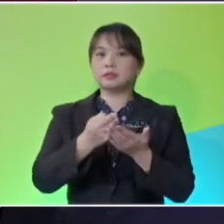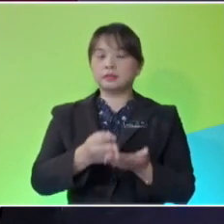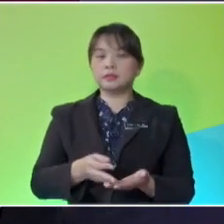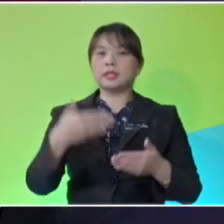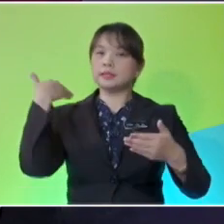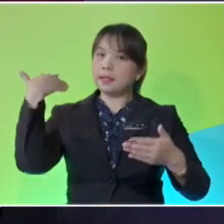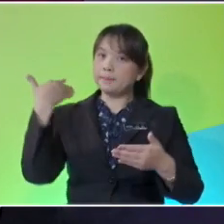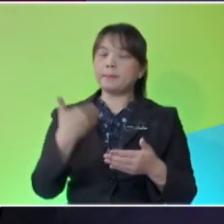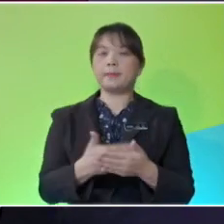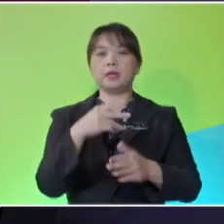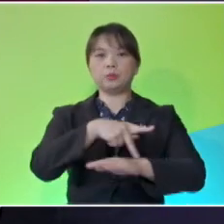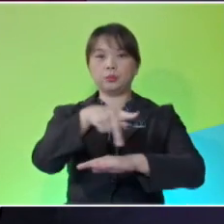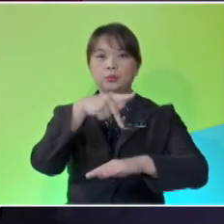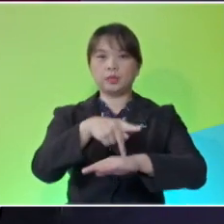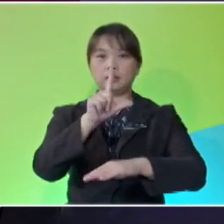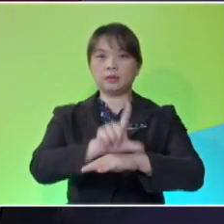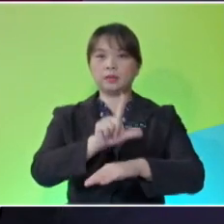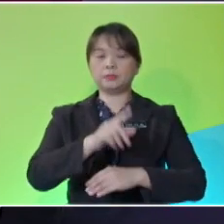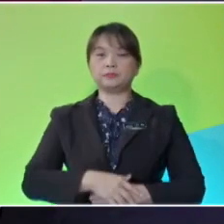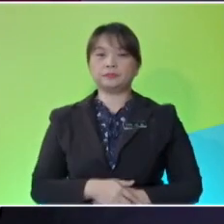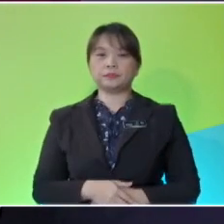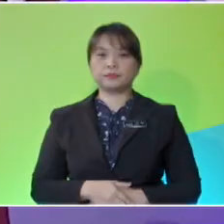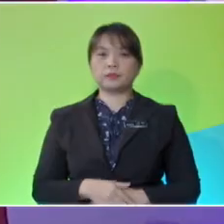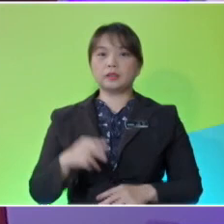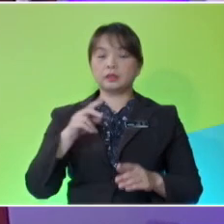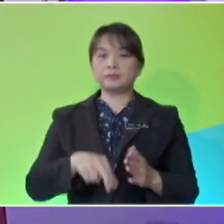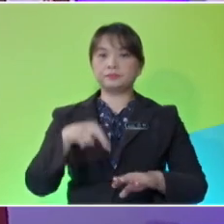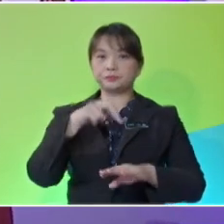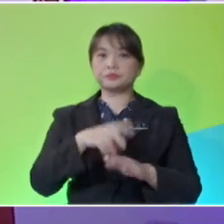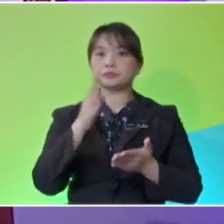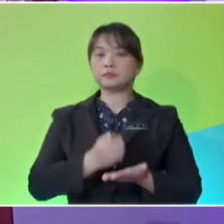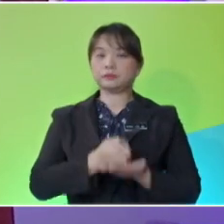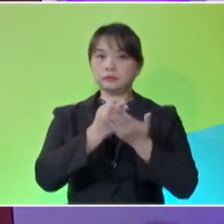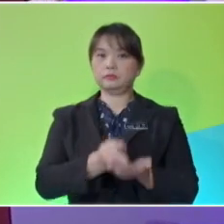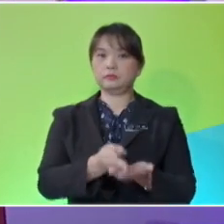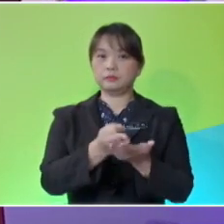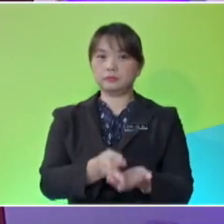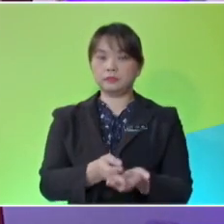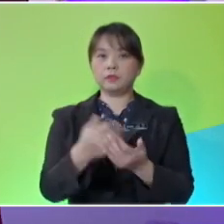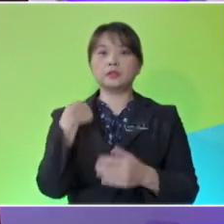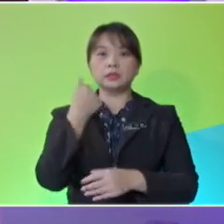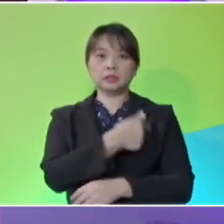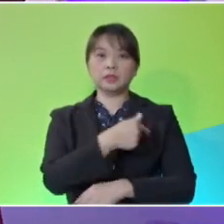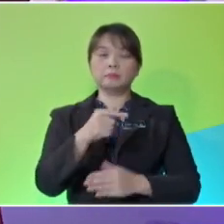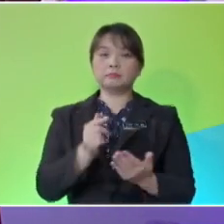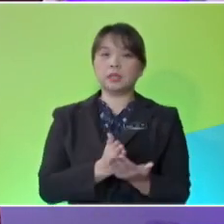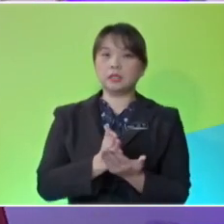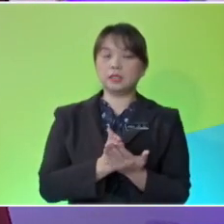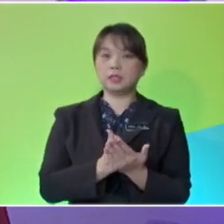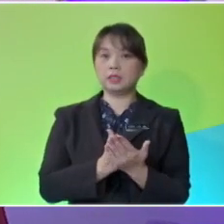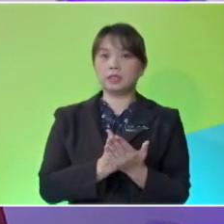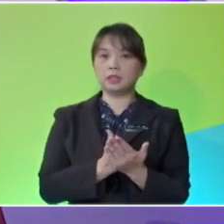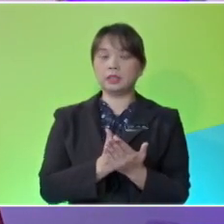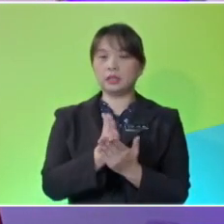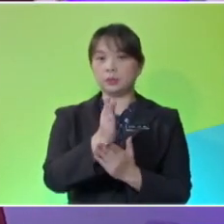tapi perlu diingatkan kembali macam miraca tadi naik ferry untuk datang ke pulau Langkawi gitu melalui laut dia